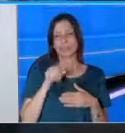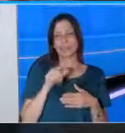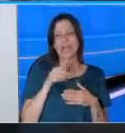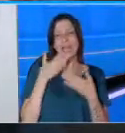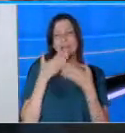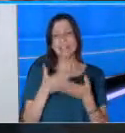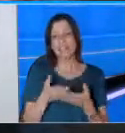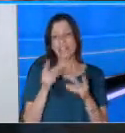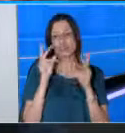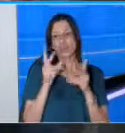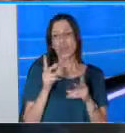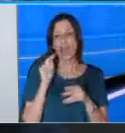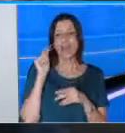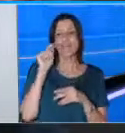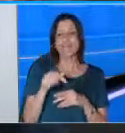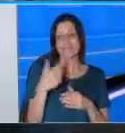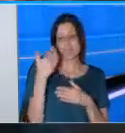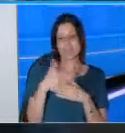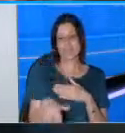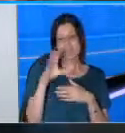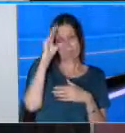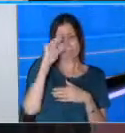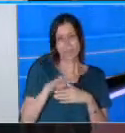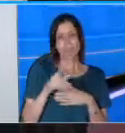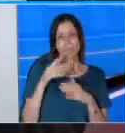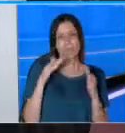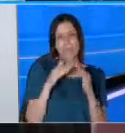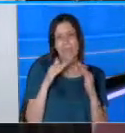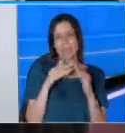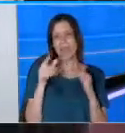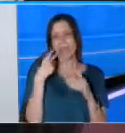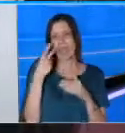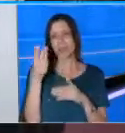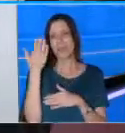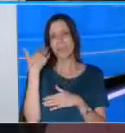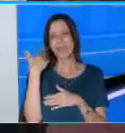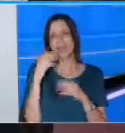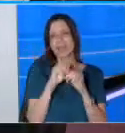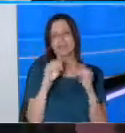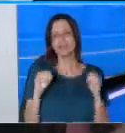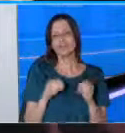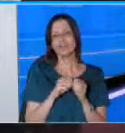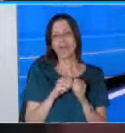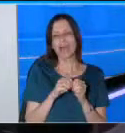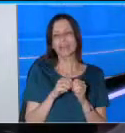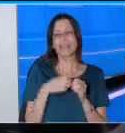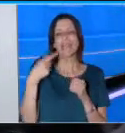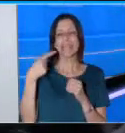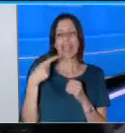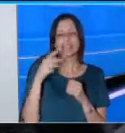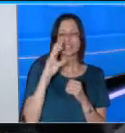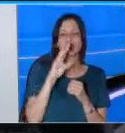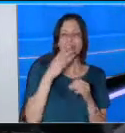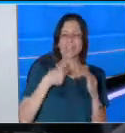זו שתביא בסופו של דבר את הבנים הביתה. כך ראינו גם בעבר, כשמשפחת גלעד שליט